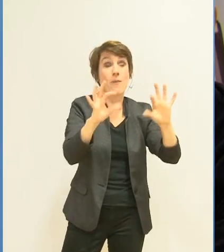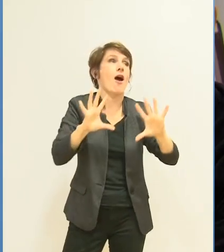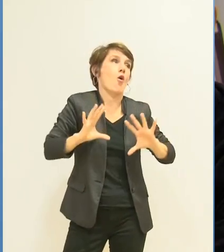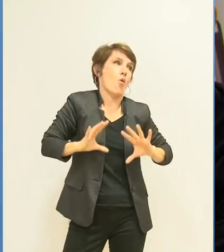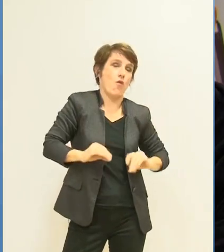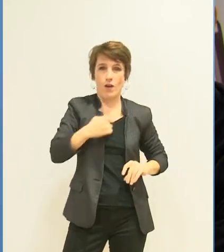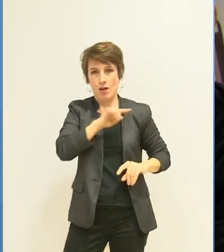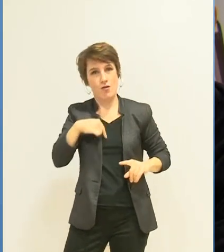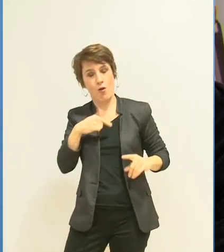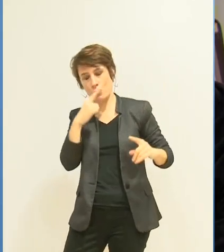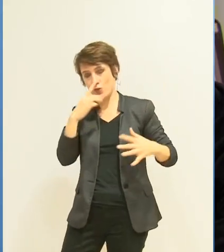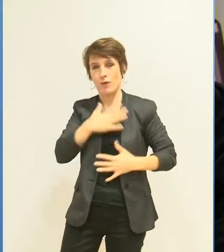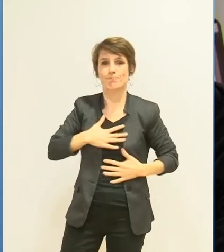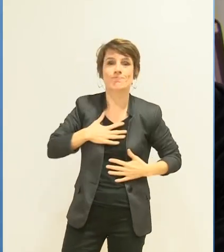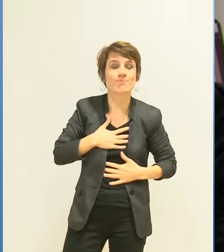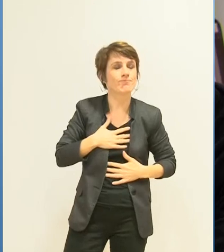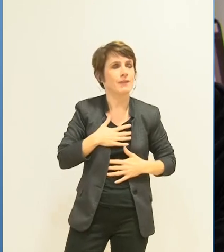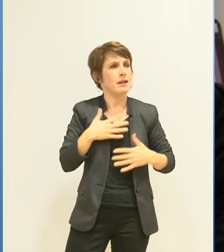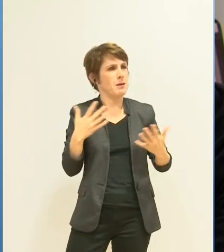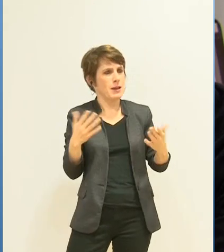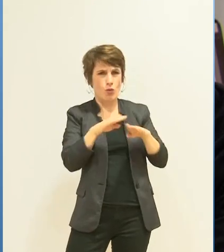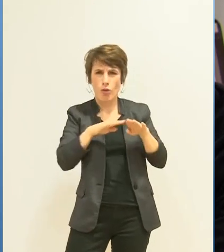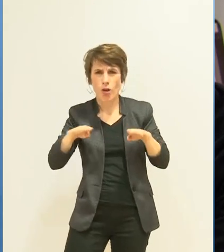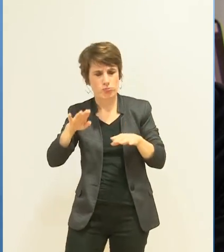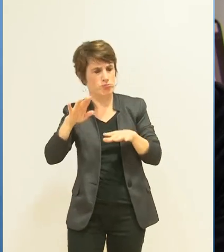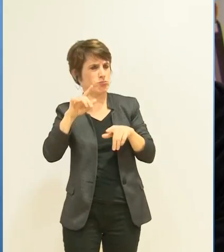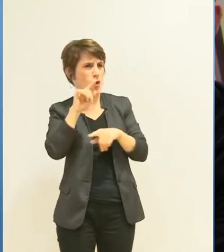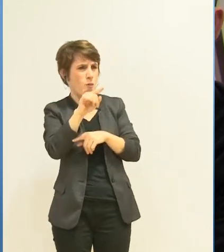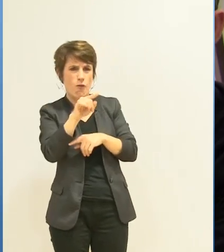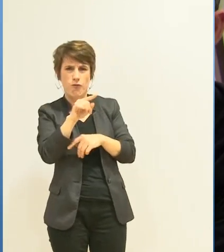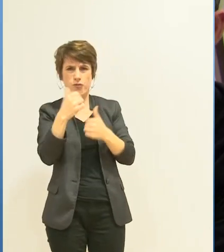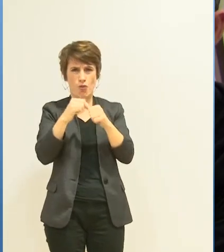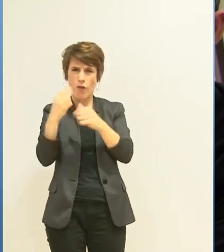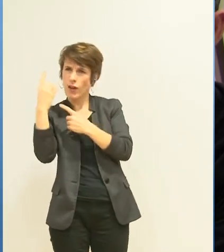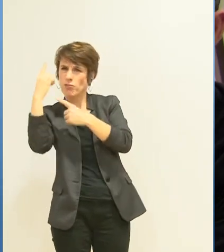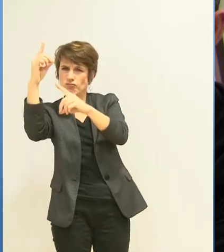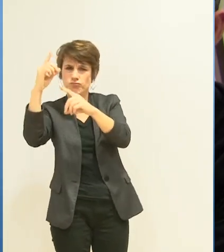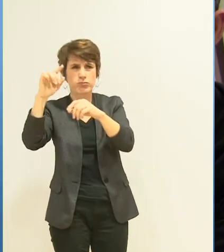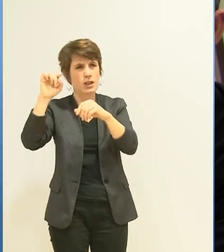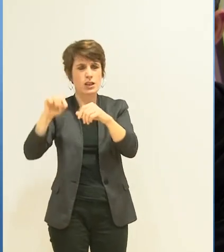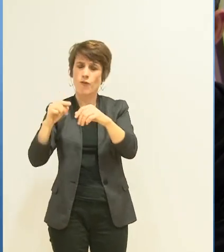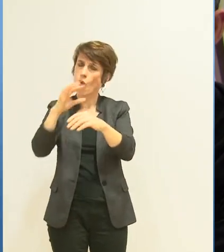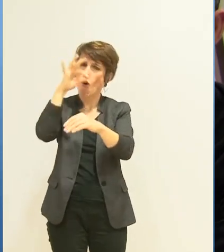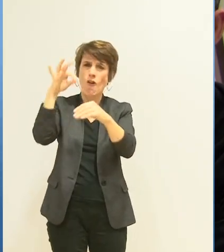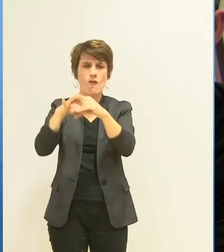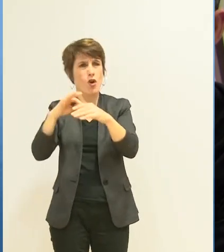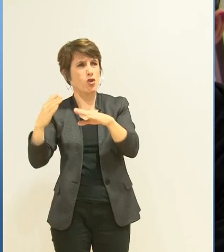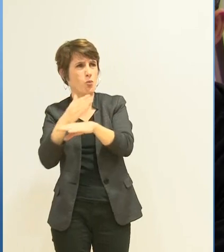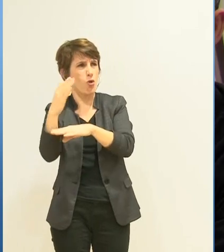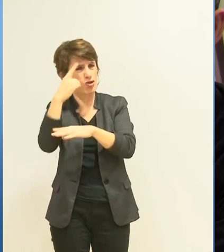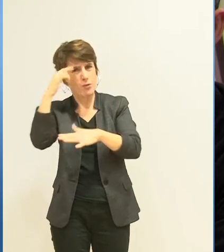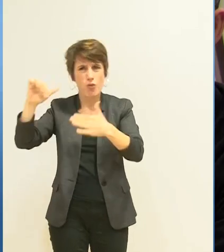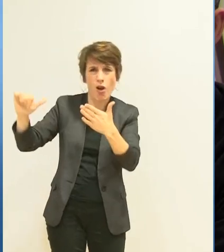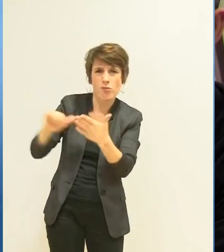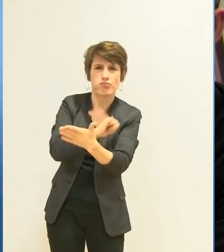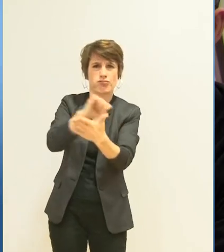nos voeux alors pourquoi au même moment vous demander que l'on adopte un projet dans lequel il est envisagé de raser entre autres les